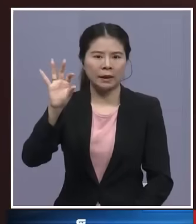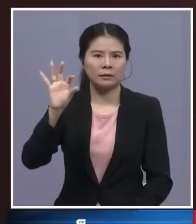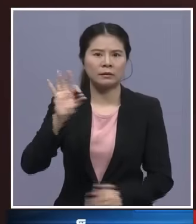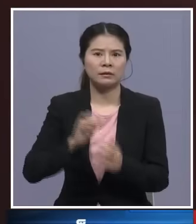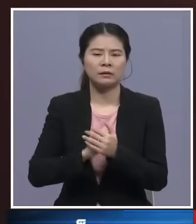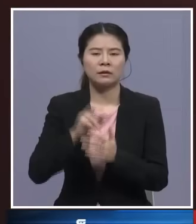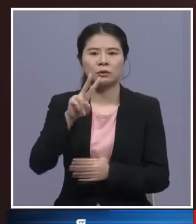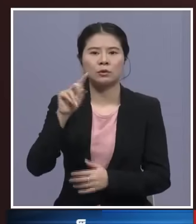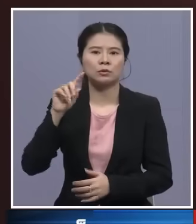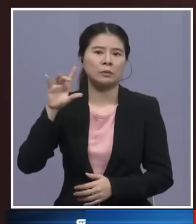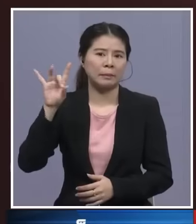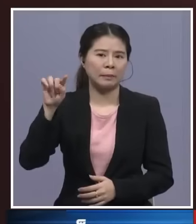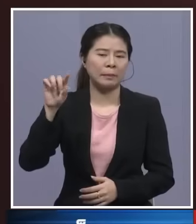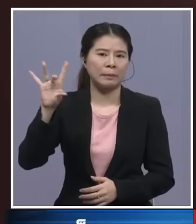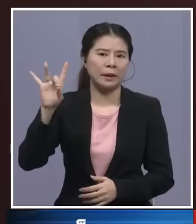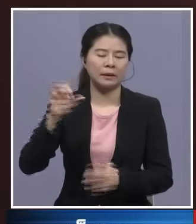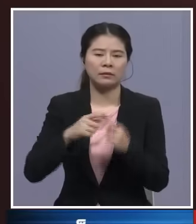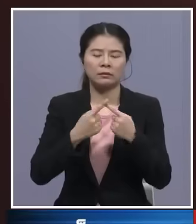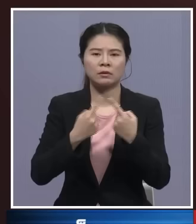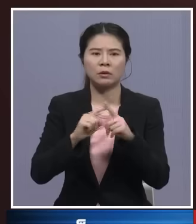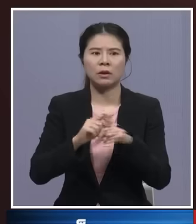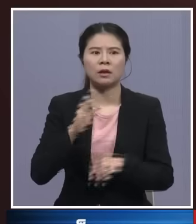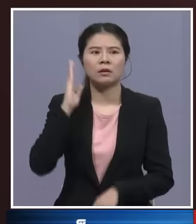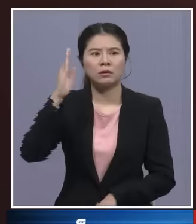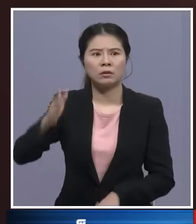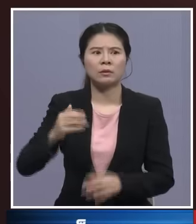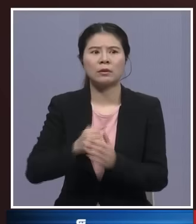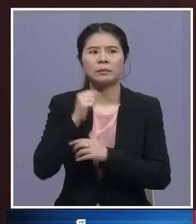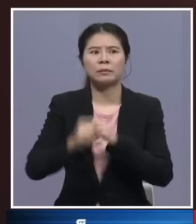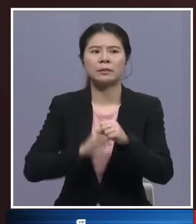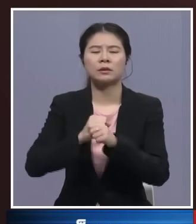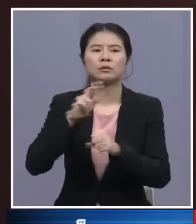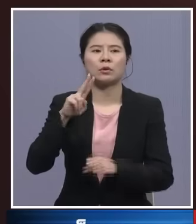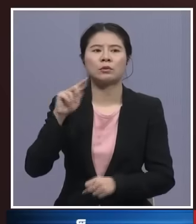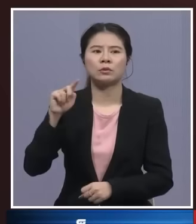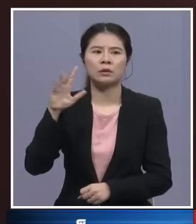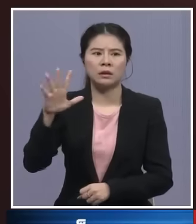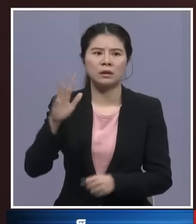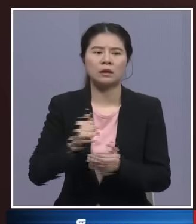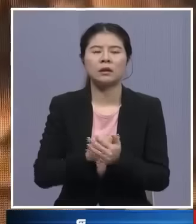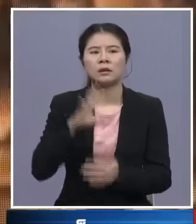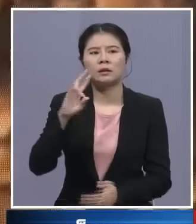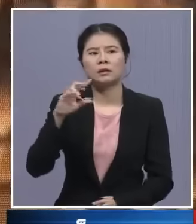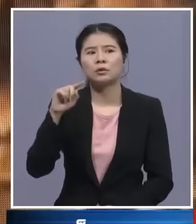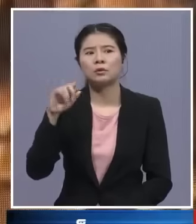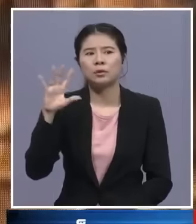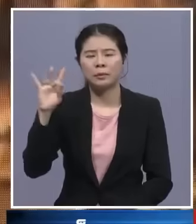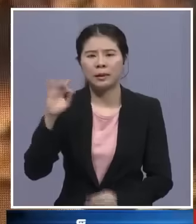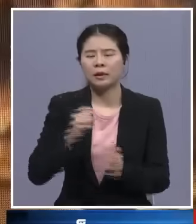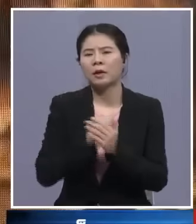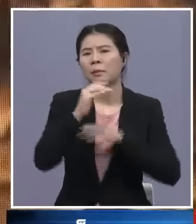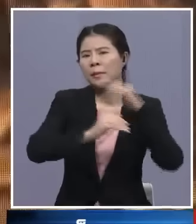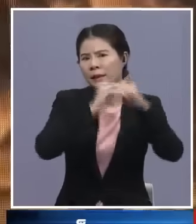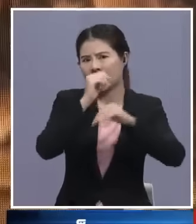หน้าจึงยังไม่มีความจำเป็นต้องกระทุนการบริโภคเพราะการบริโภคภายในขยายตัว 78%สูงที่สุดในรอบ 20